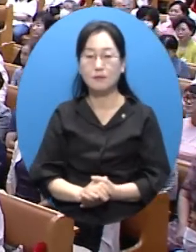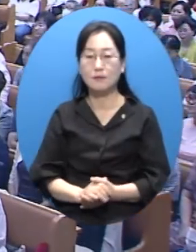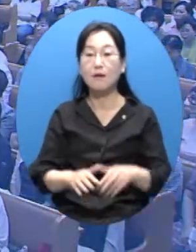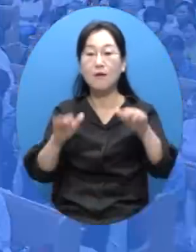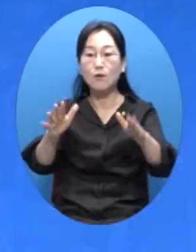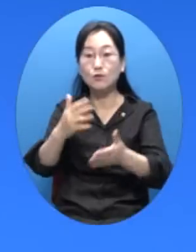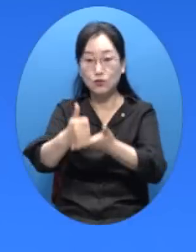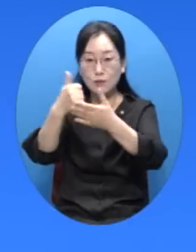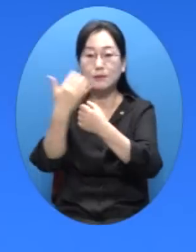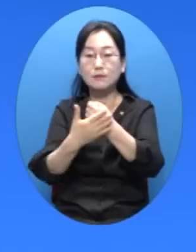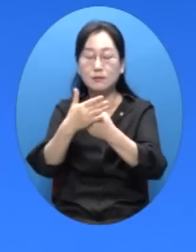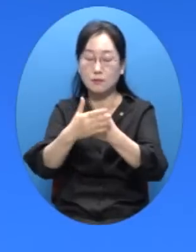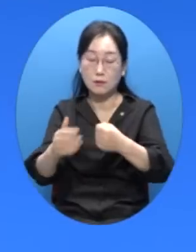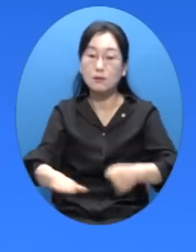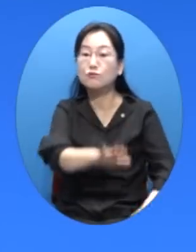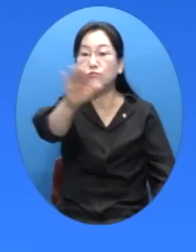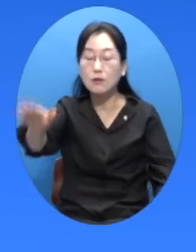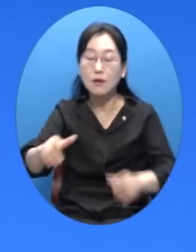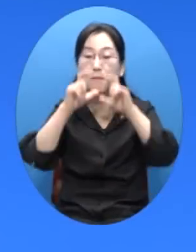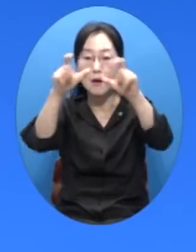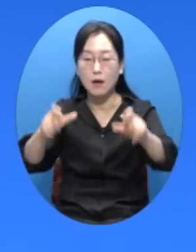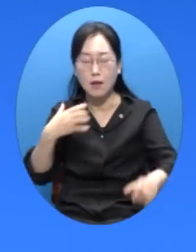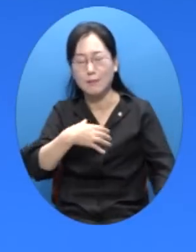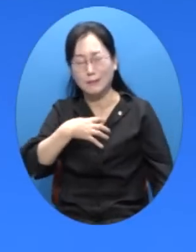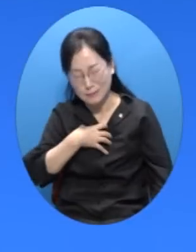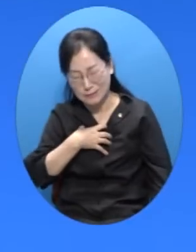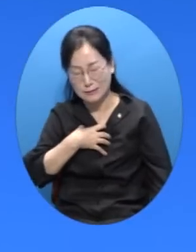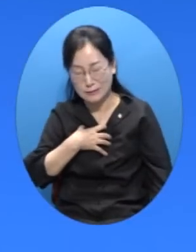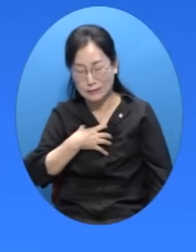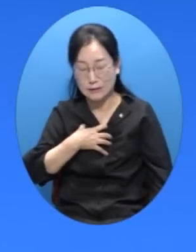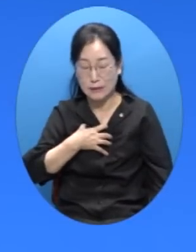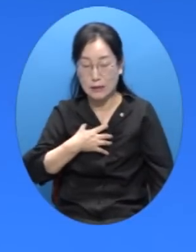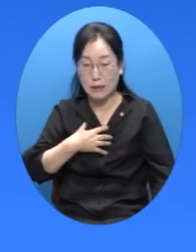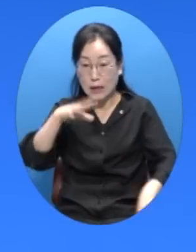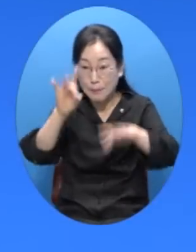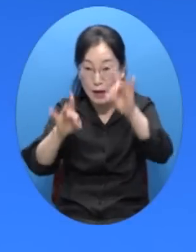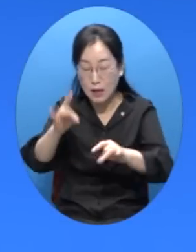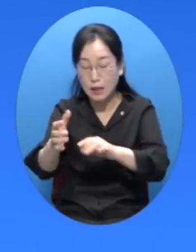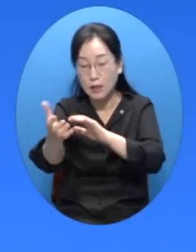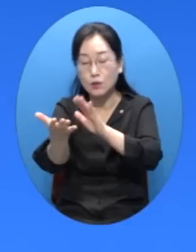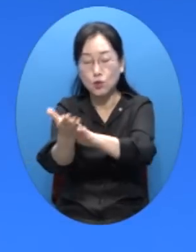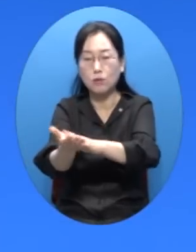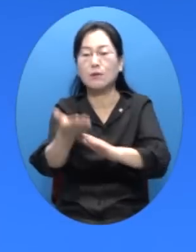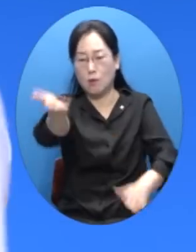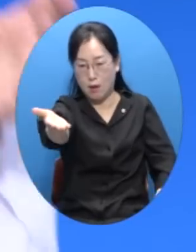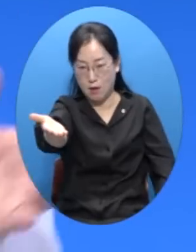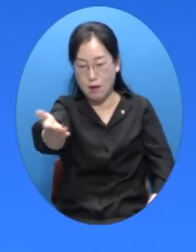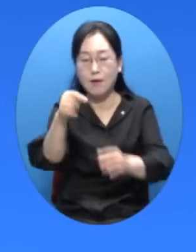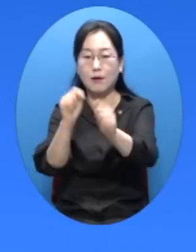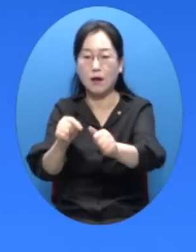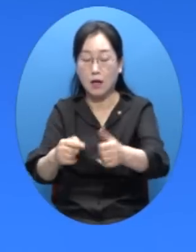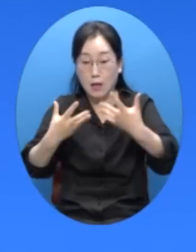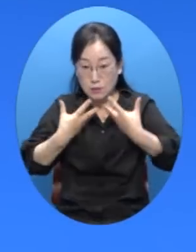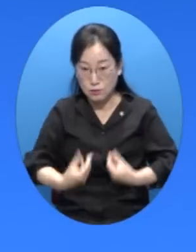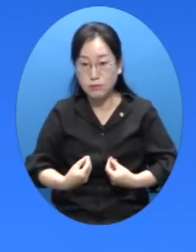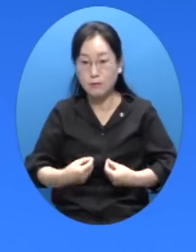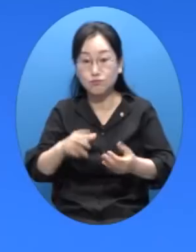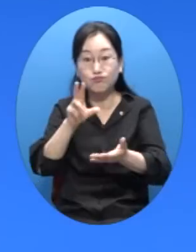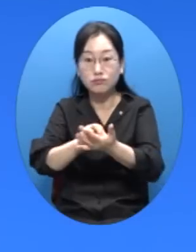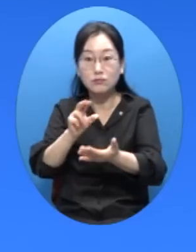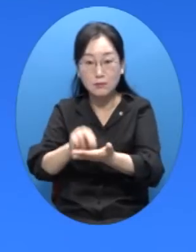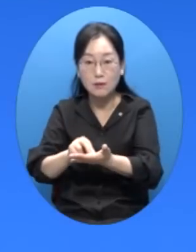오늘 주님께서 우리에게 말씀하십니다. 염려, 의지, 걱정으로 메마른 내 손을 내밀어라. 절망 속에 문제